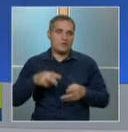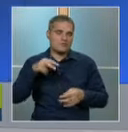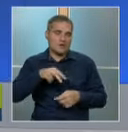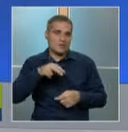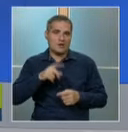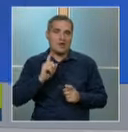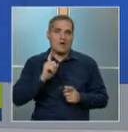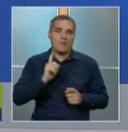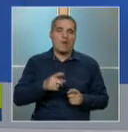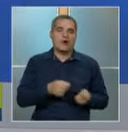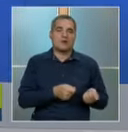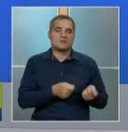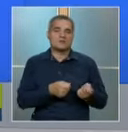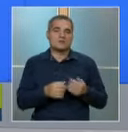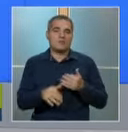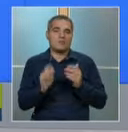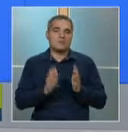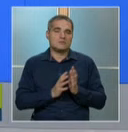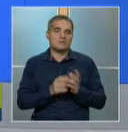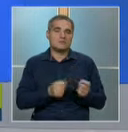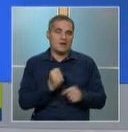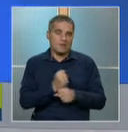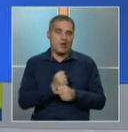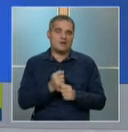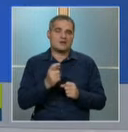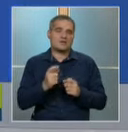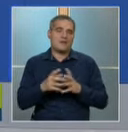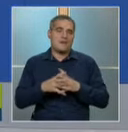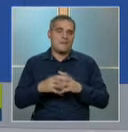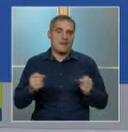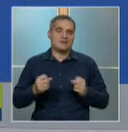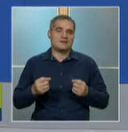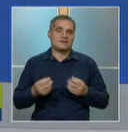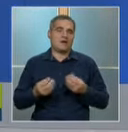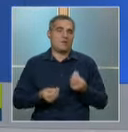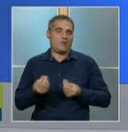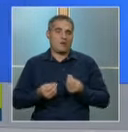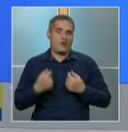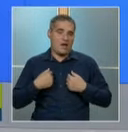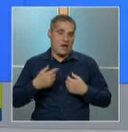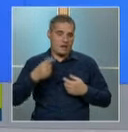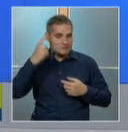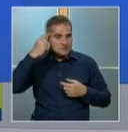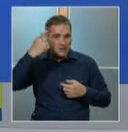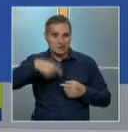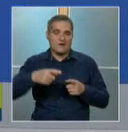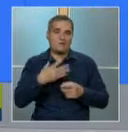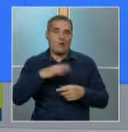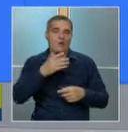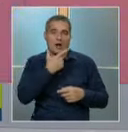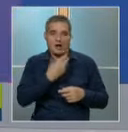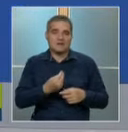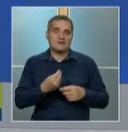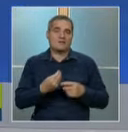да работят и да допринасят за обществото без реално да бъдат възпрепятствани, което смятам, че аз лично, че е нещо много красиво,